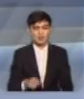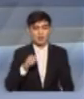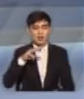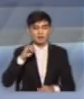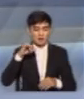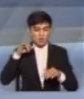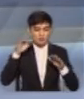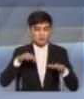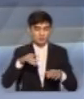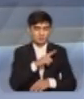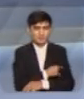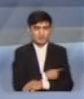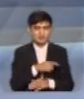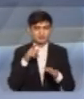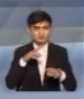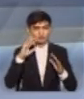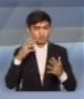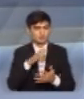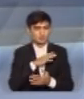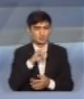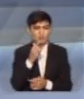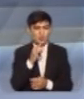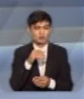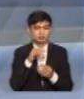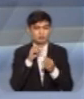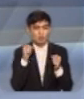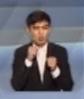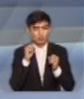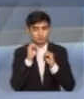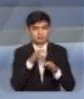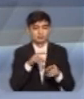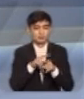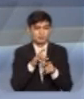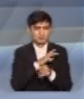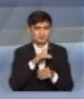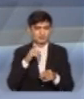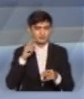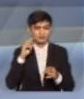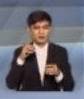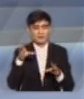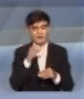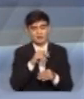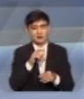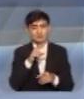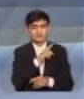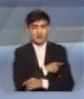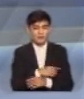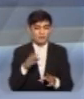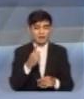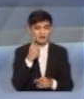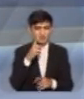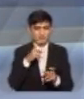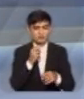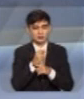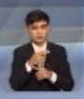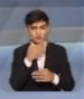Атыраудағы перинаталды орталықта болған тоңазытқыштағы сәби өліміне қатысты сұмдық жағдайдан кейін бірде-бір дәрігер жұмыстан қуылған жоқ. Осылай деген облыс әкімі